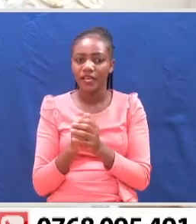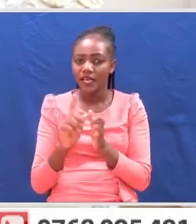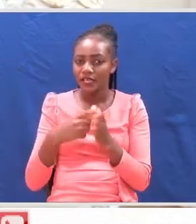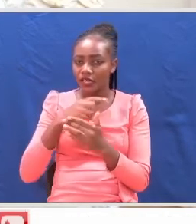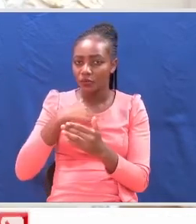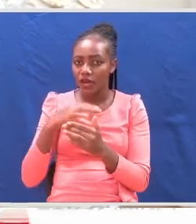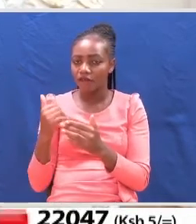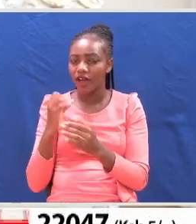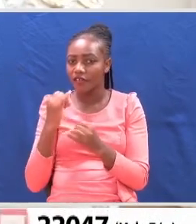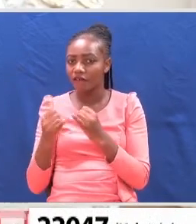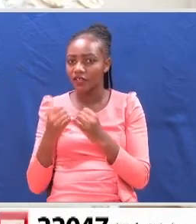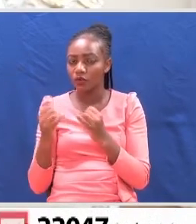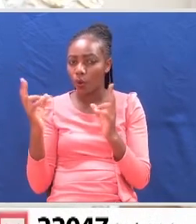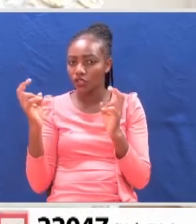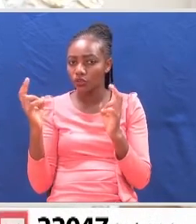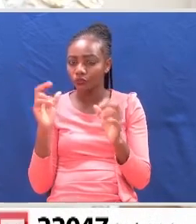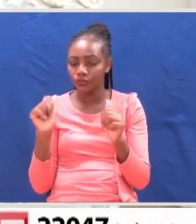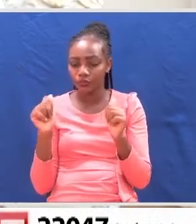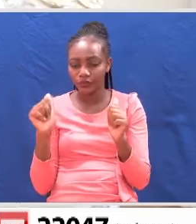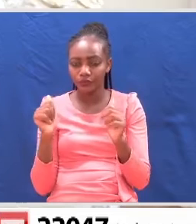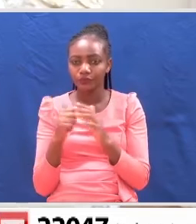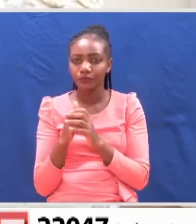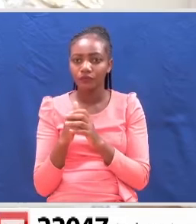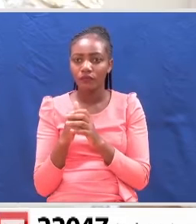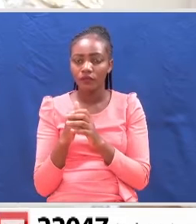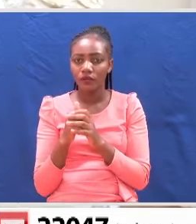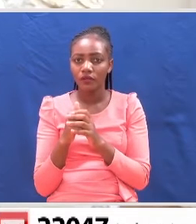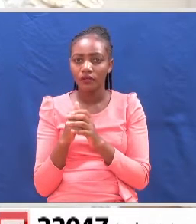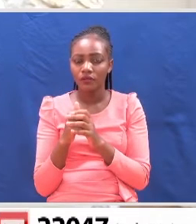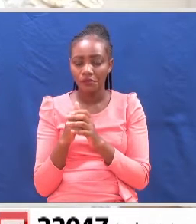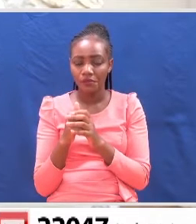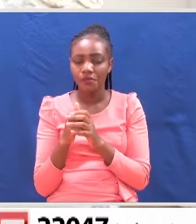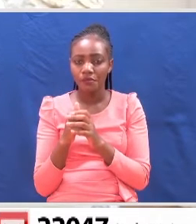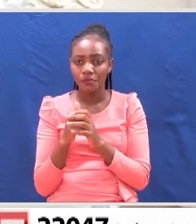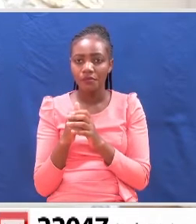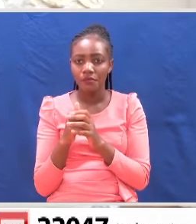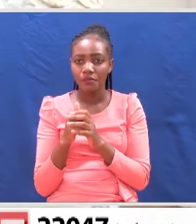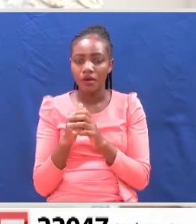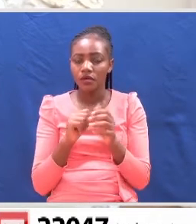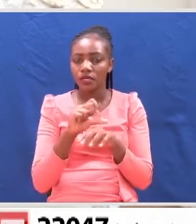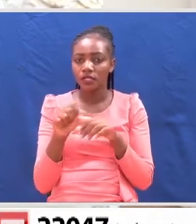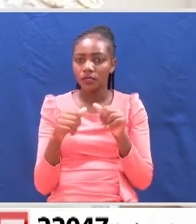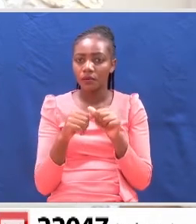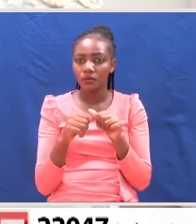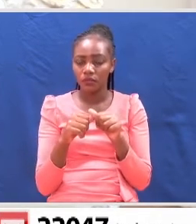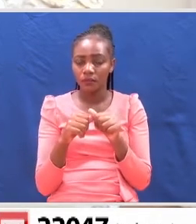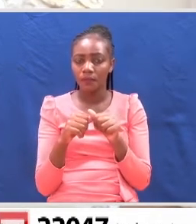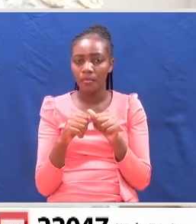la mwisho na ambalo nitamalizia nalo katika kipindi hiki ambayo ni kuhusiana